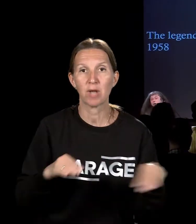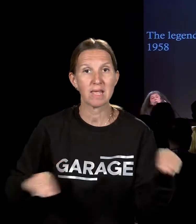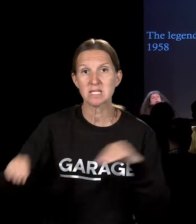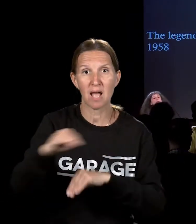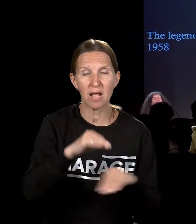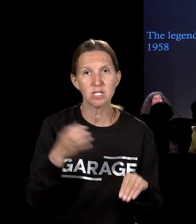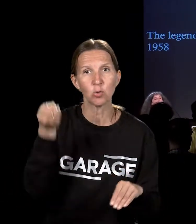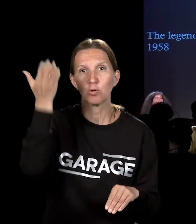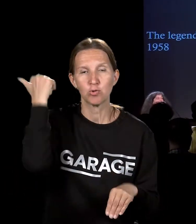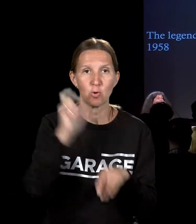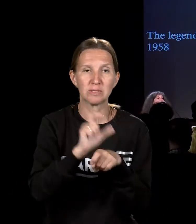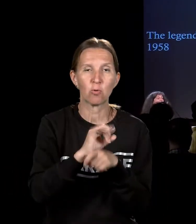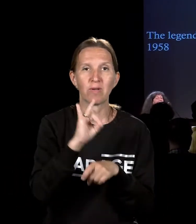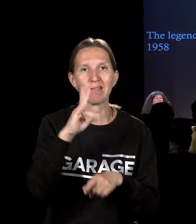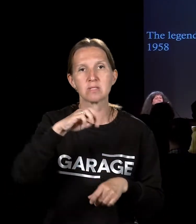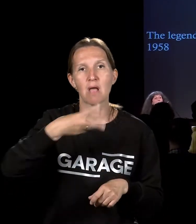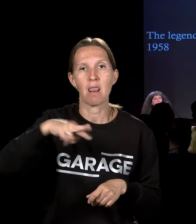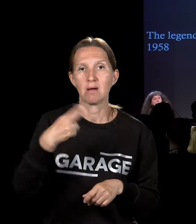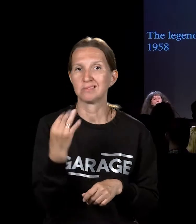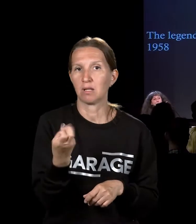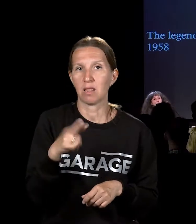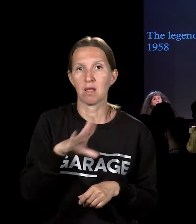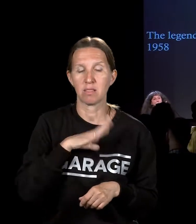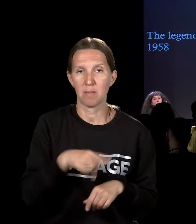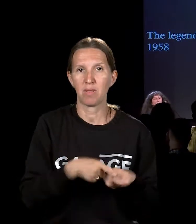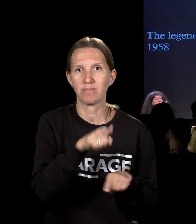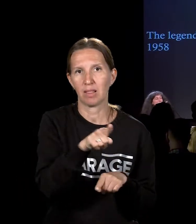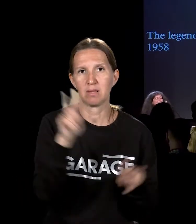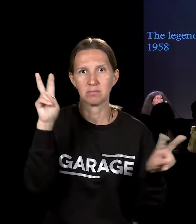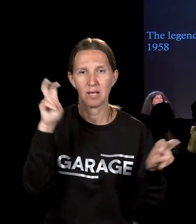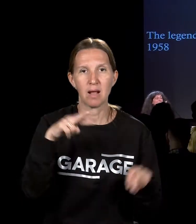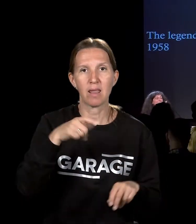было тогда такого слова, которую он называл «Легенда о Лоте».